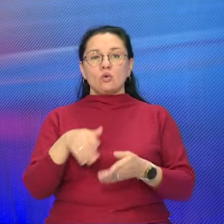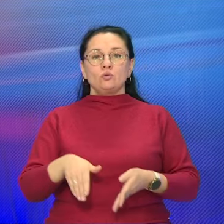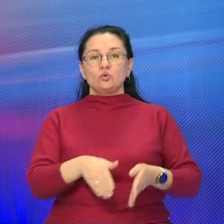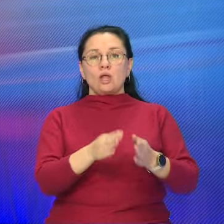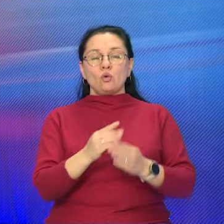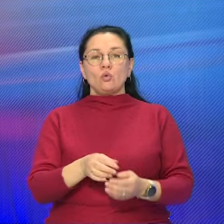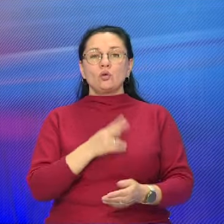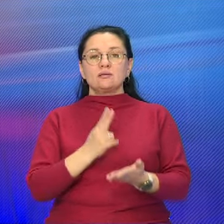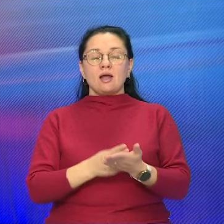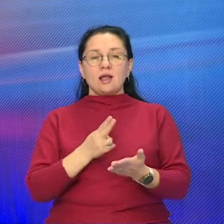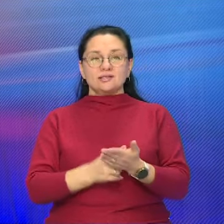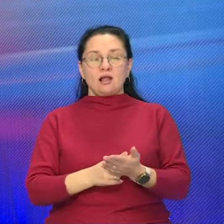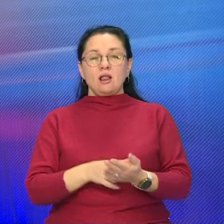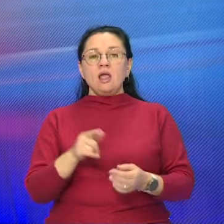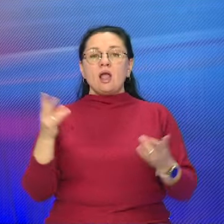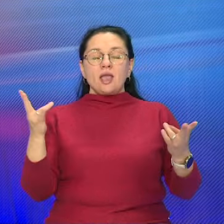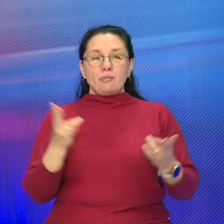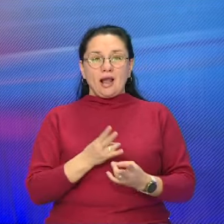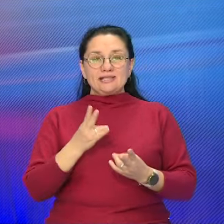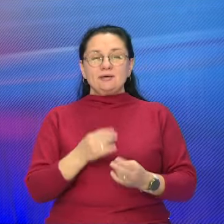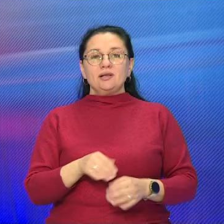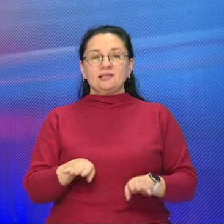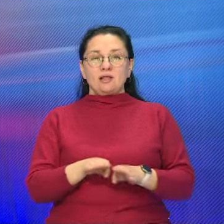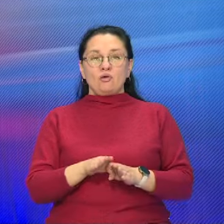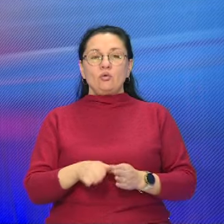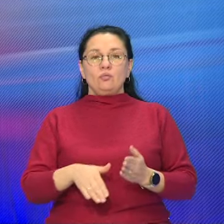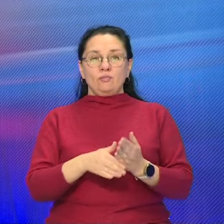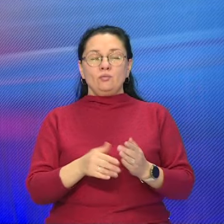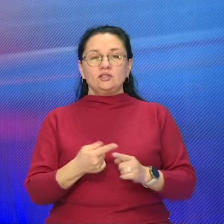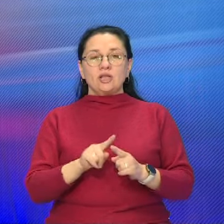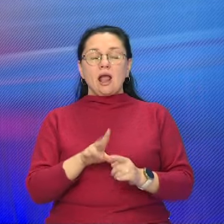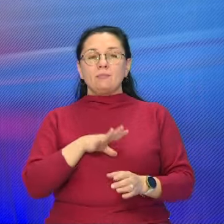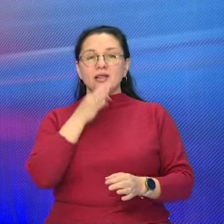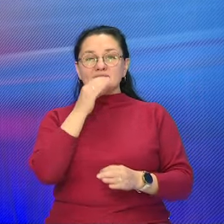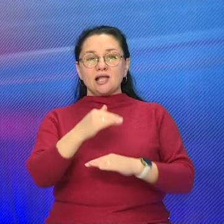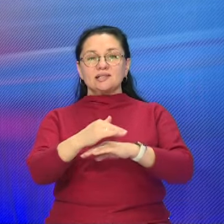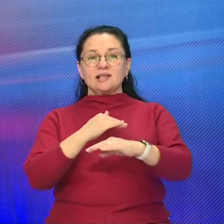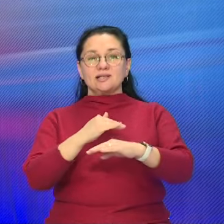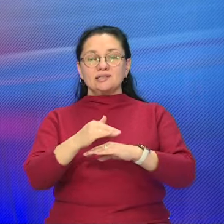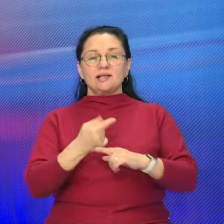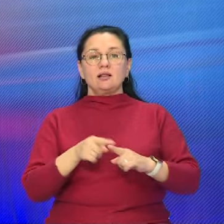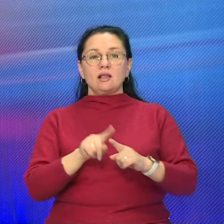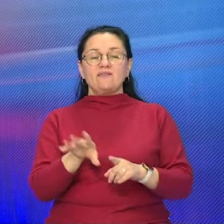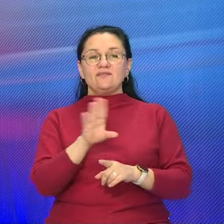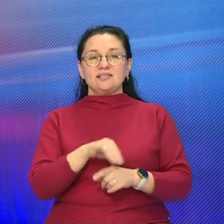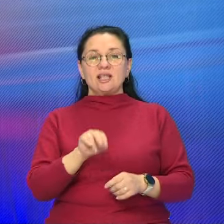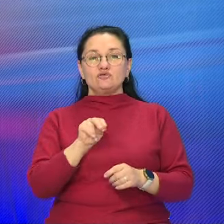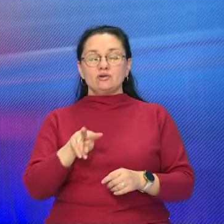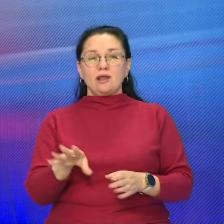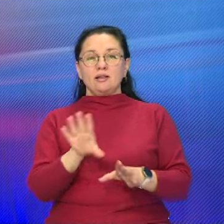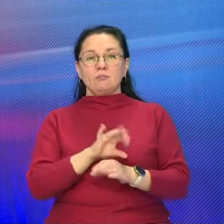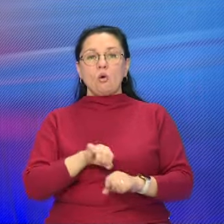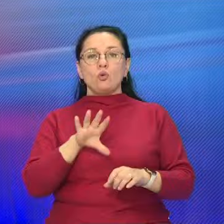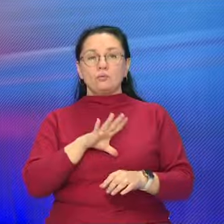сваю неабходнасць людзям з абмежаванымі магчымасцямі. Як прагучала са сцэны, сёння члены грамадскага аб'яднання могуць